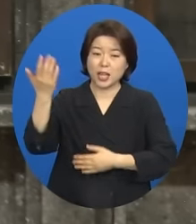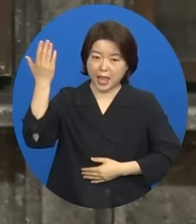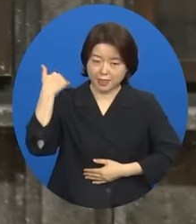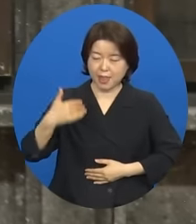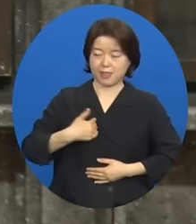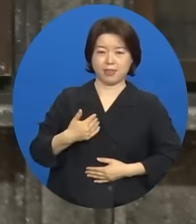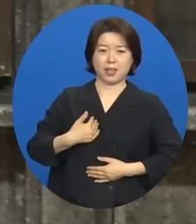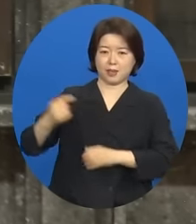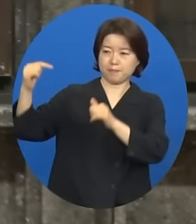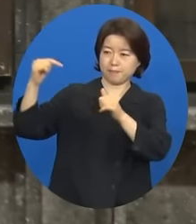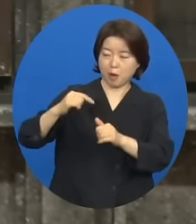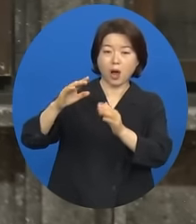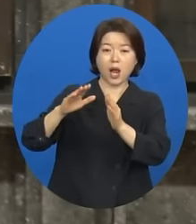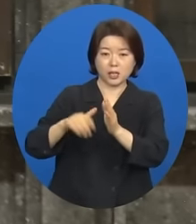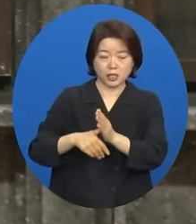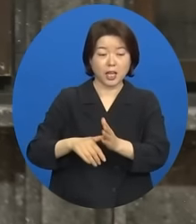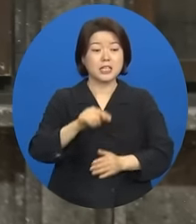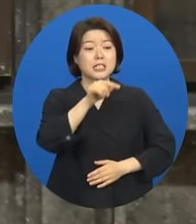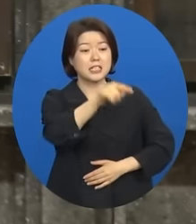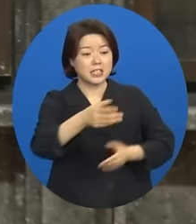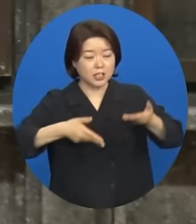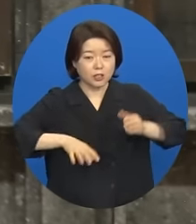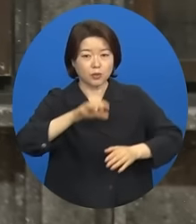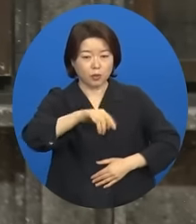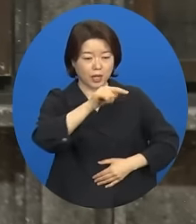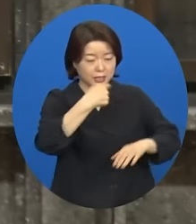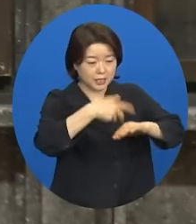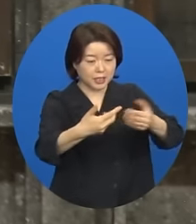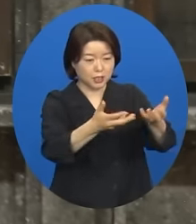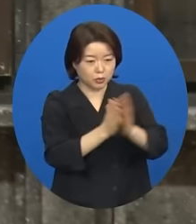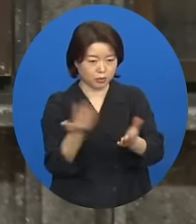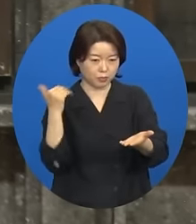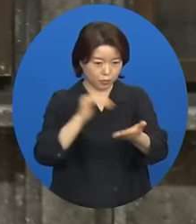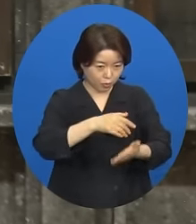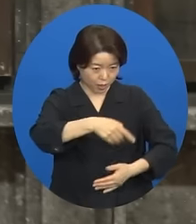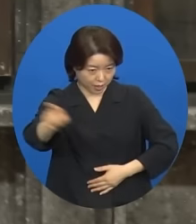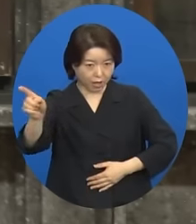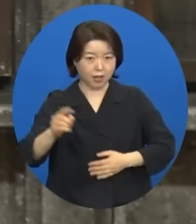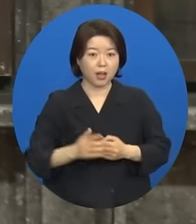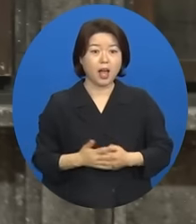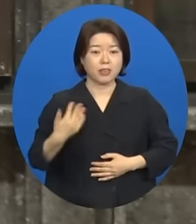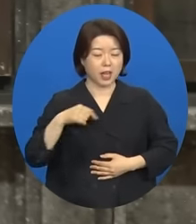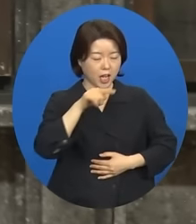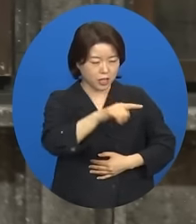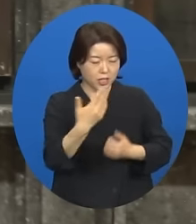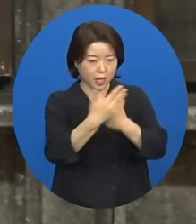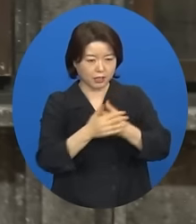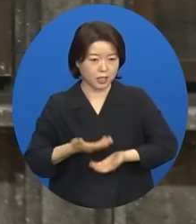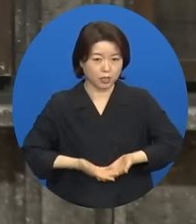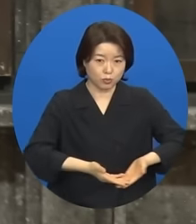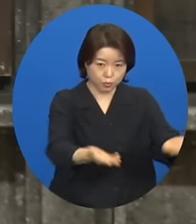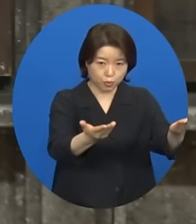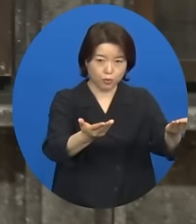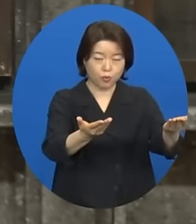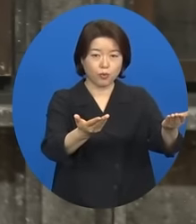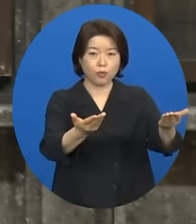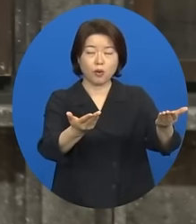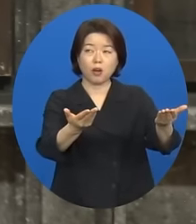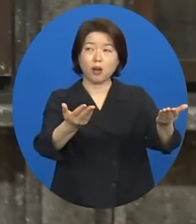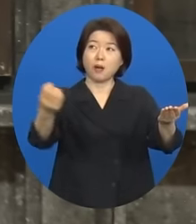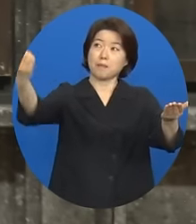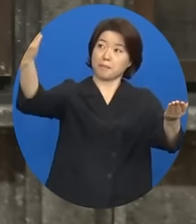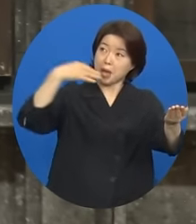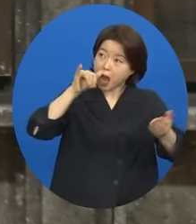내게 명하시기를 내 고향 내 족속에게로 돌아가라. 내가 내게 은혜를 베풀리라 하셨지